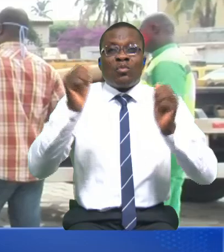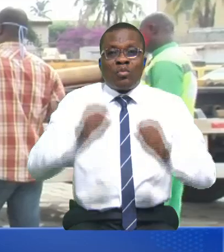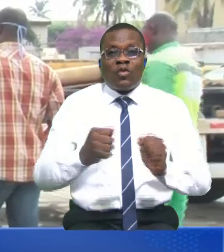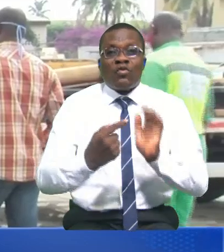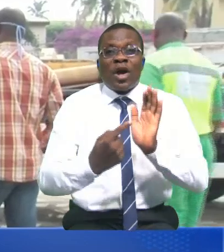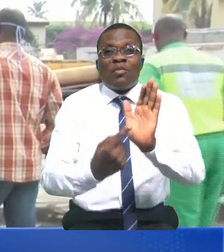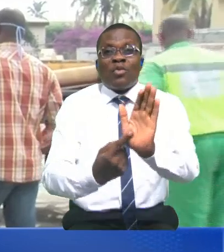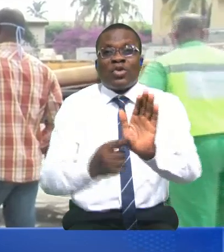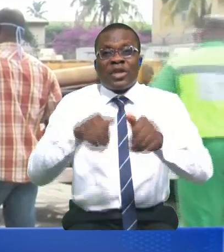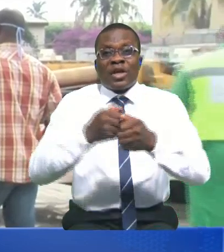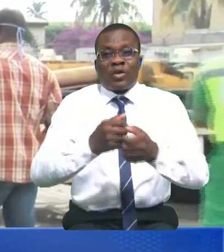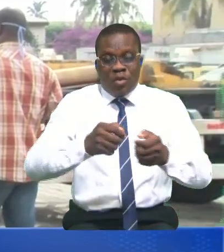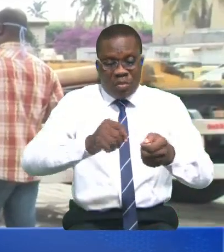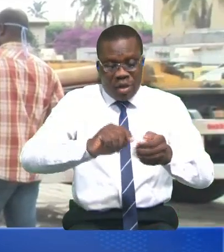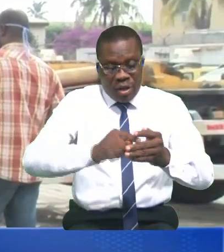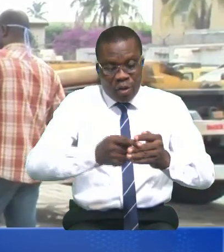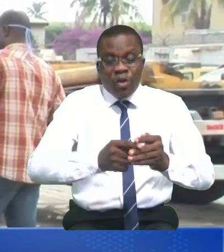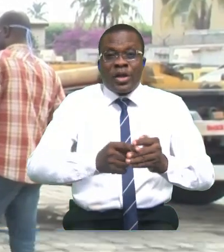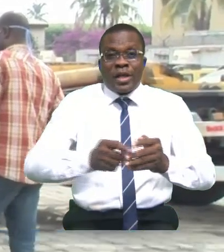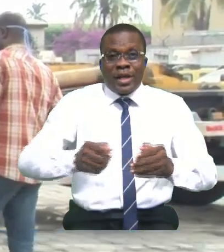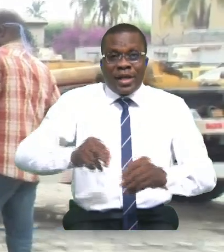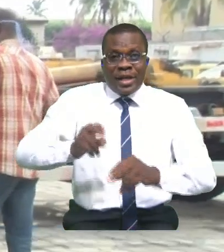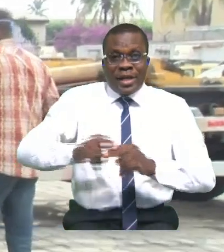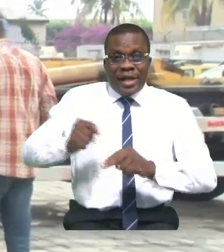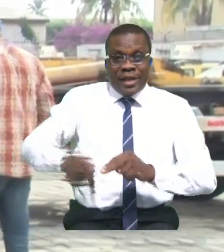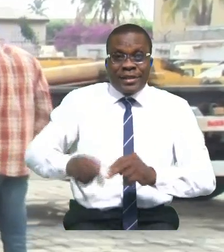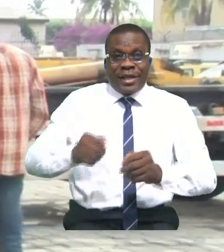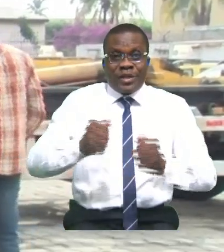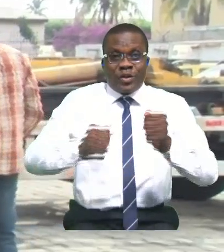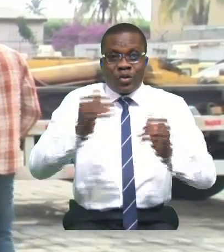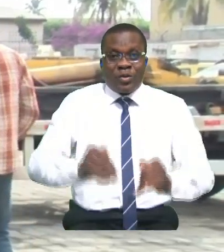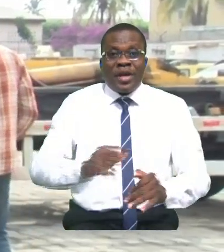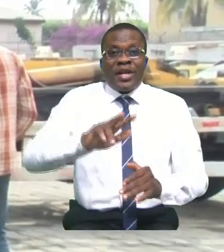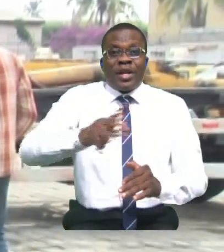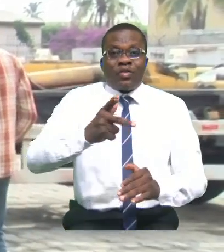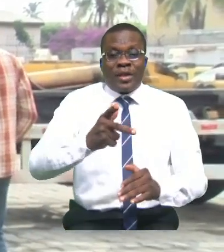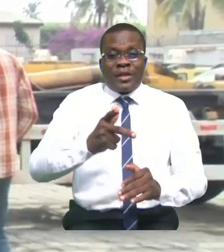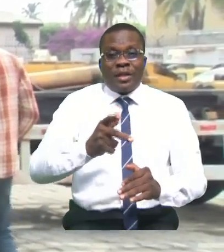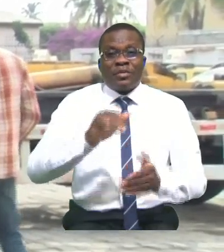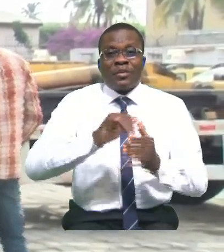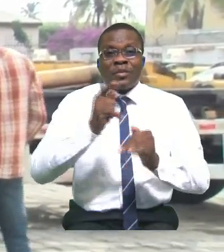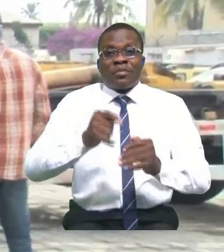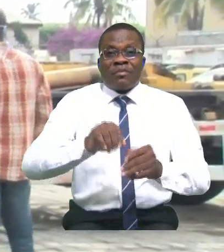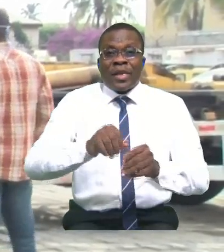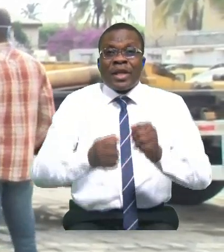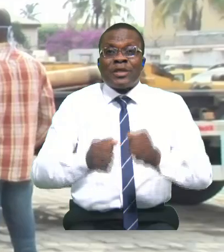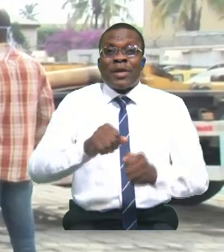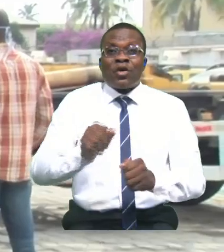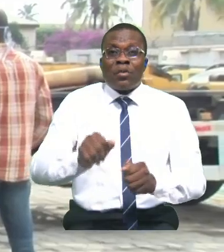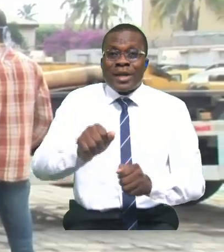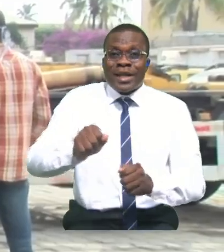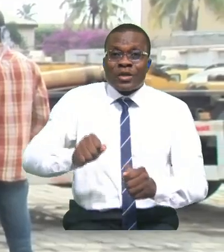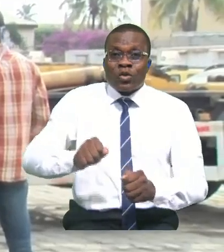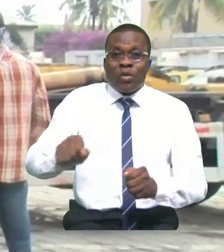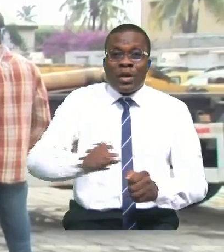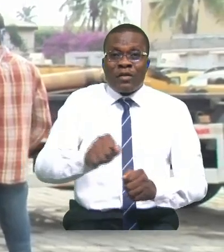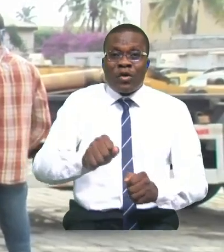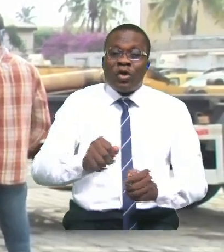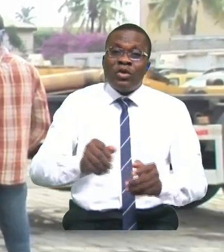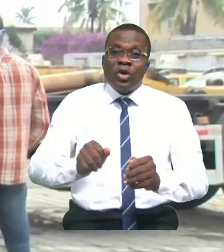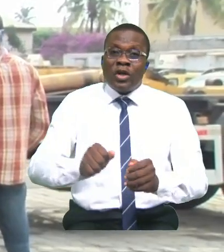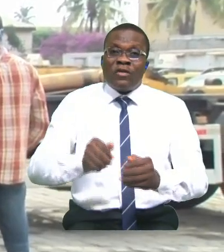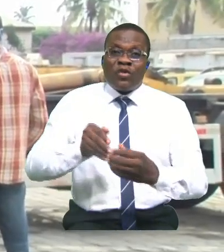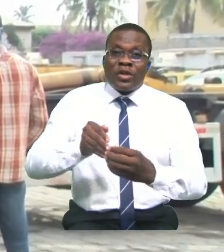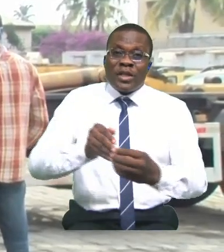régler le de conducteur et la deuxième phase ça serait la manœuvrabilité euh déplacer le camion